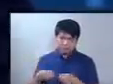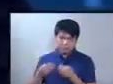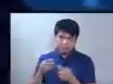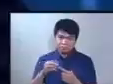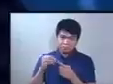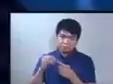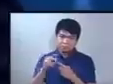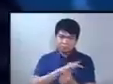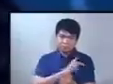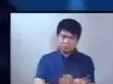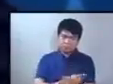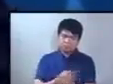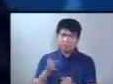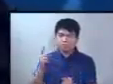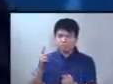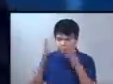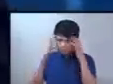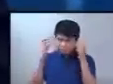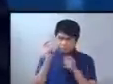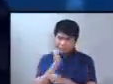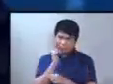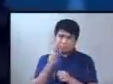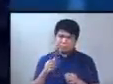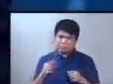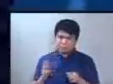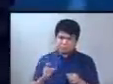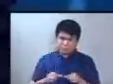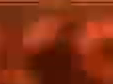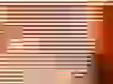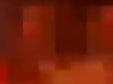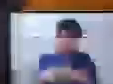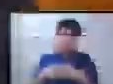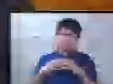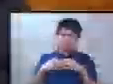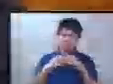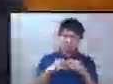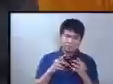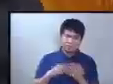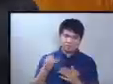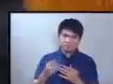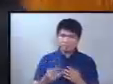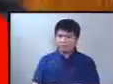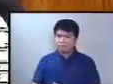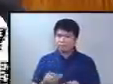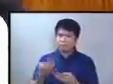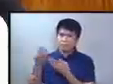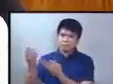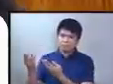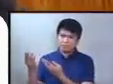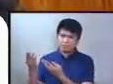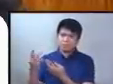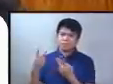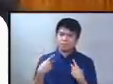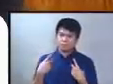special powers kay Pangulong Duterte para mapabilis ang usad ng Build program. Sa ilalim ng panukala ni Albay Congressman Joel Salceda,